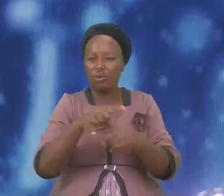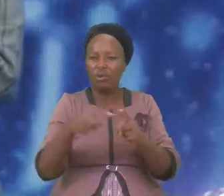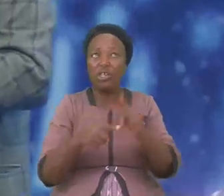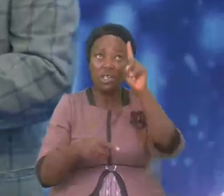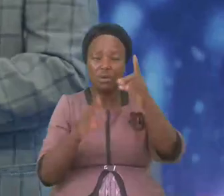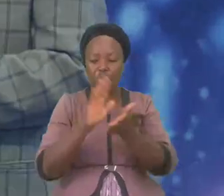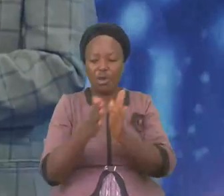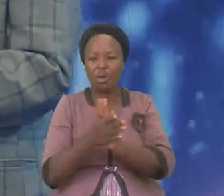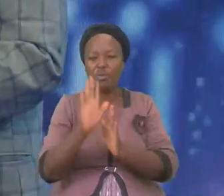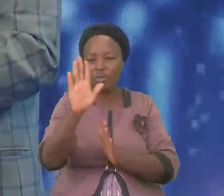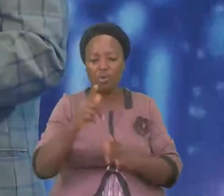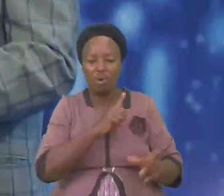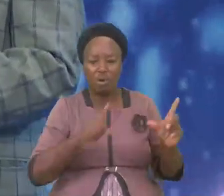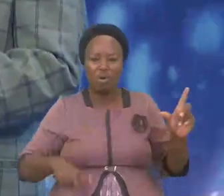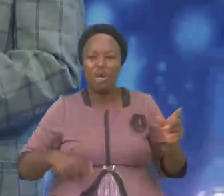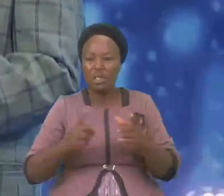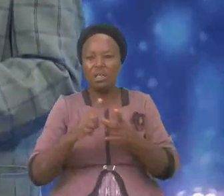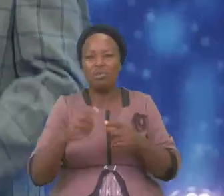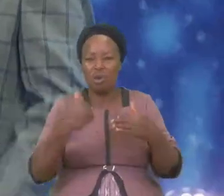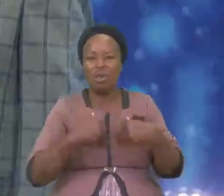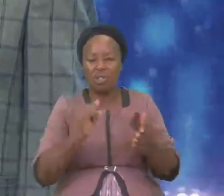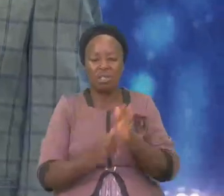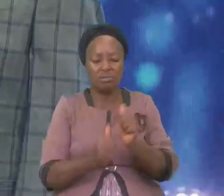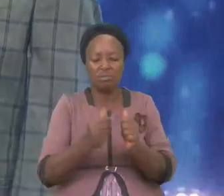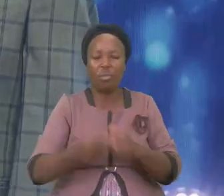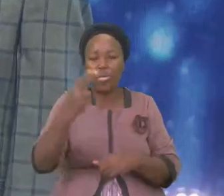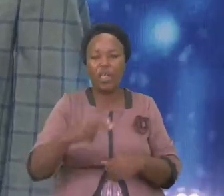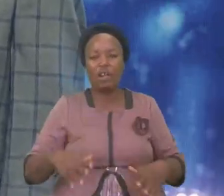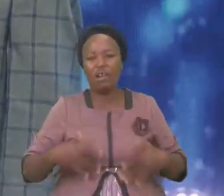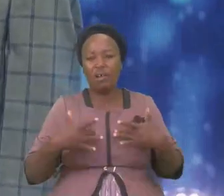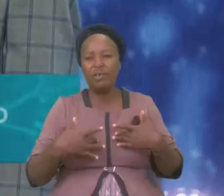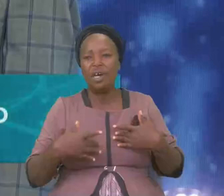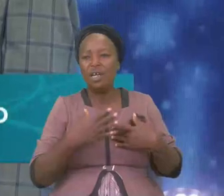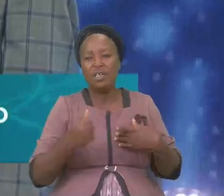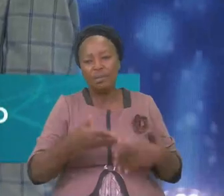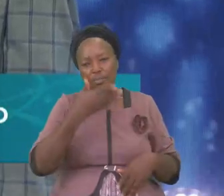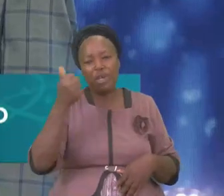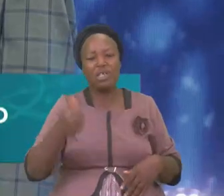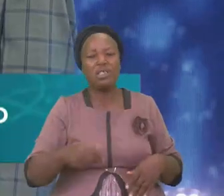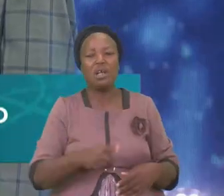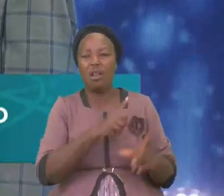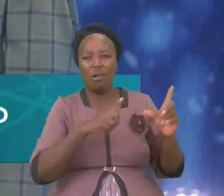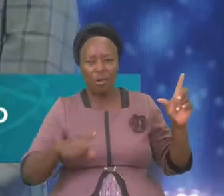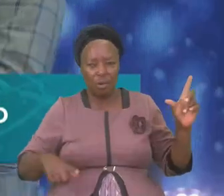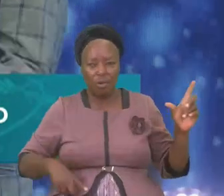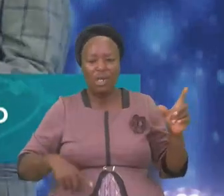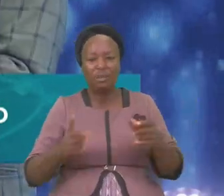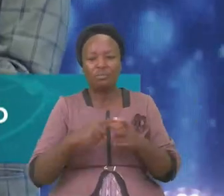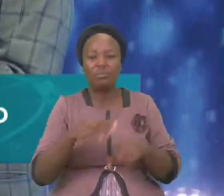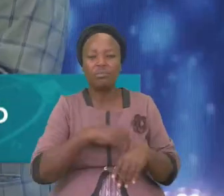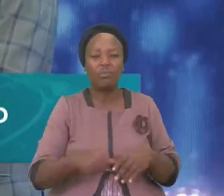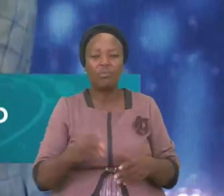alors tu es engagé à une vie meilleure. Troisième élément, l'appel divin